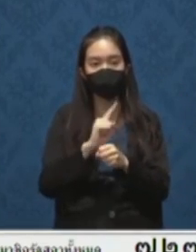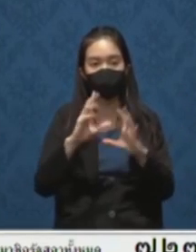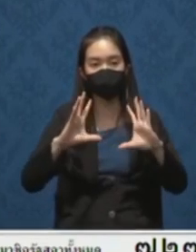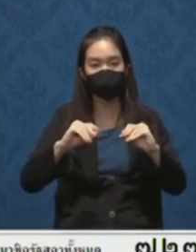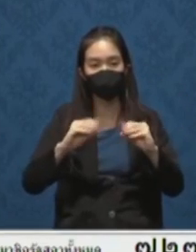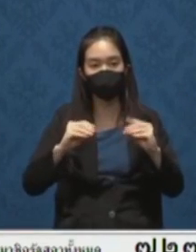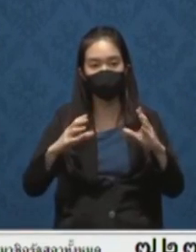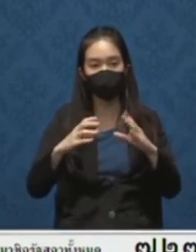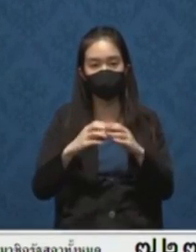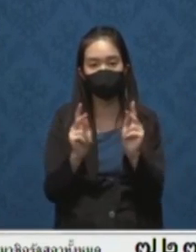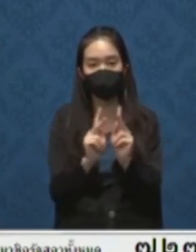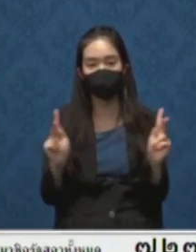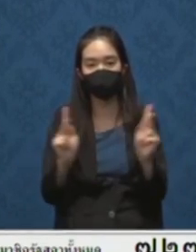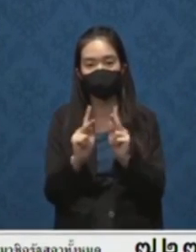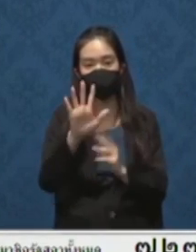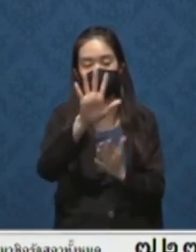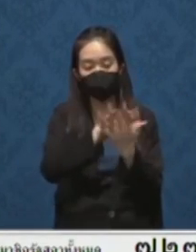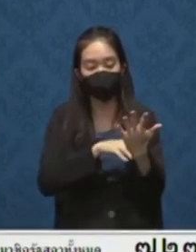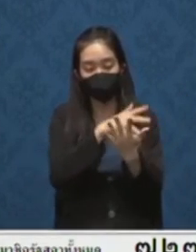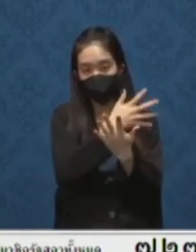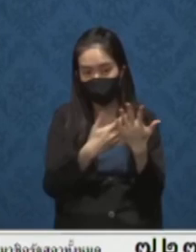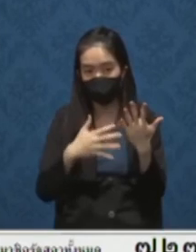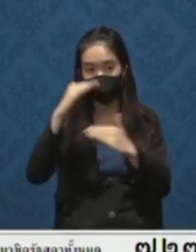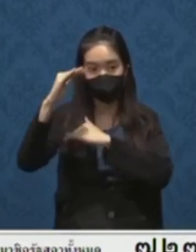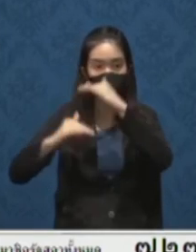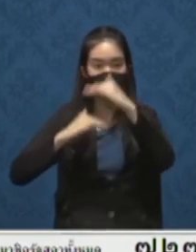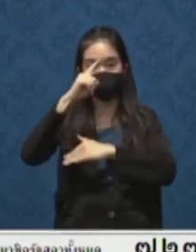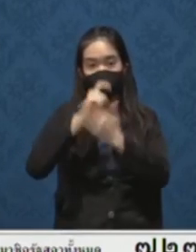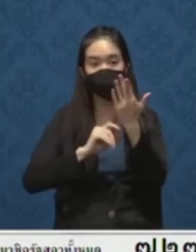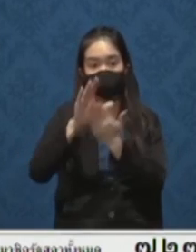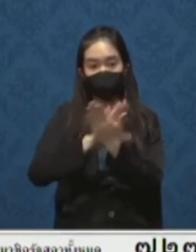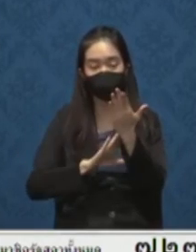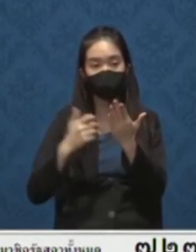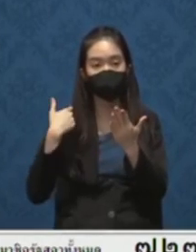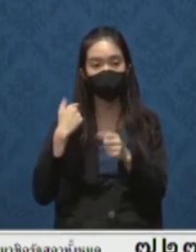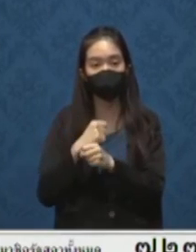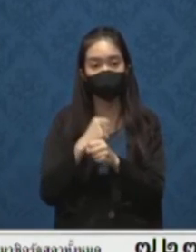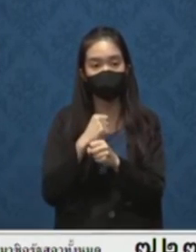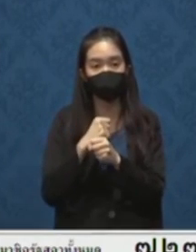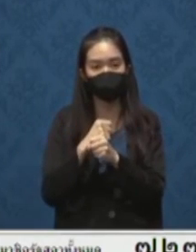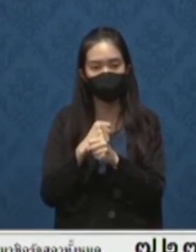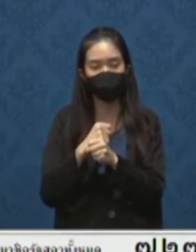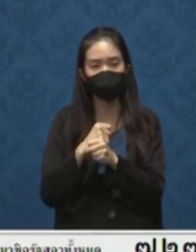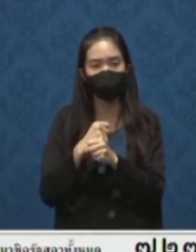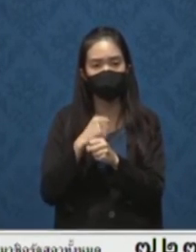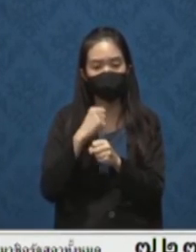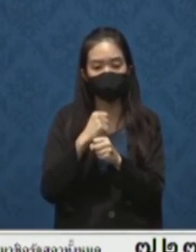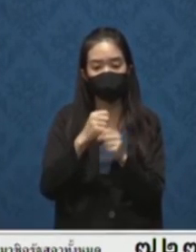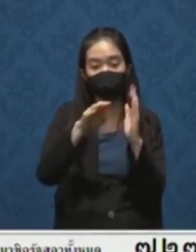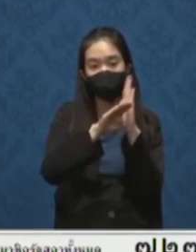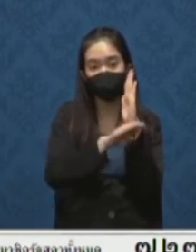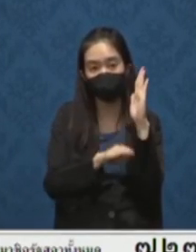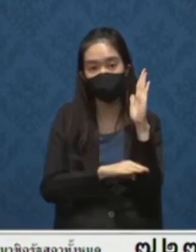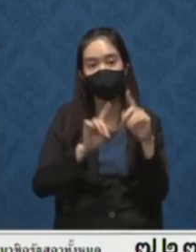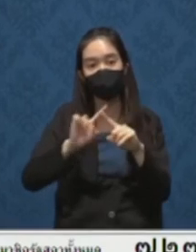คณะกรรมการยุทษาชาติก็จะมีหลายปการที่อยากจะ